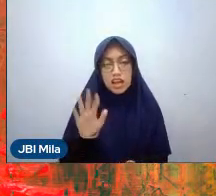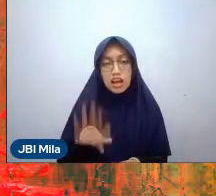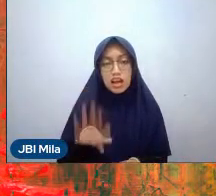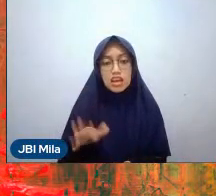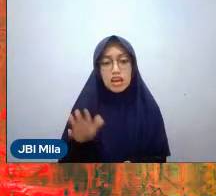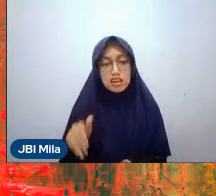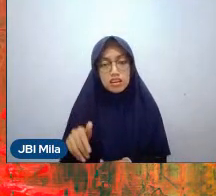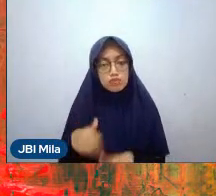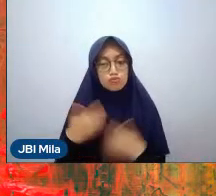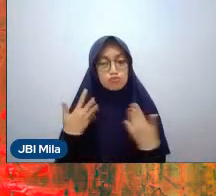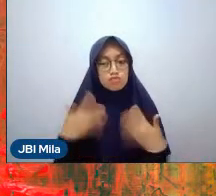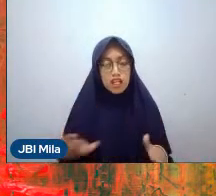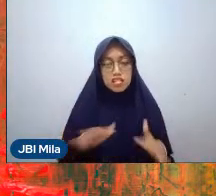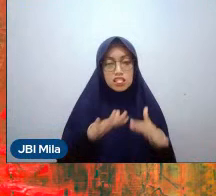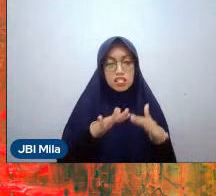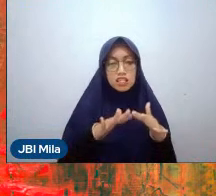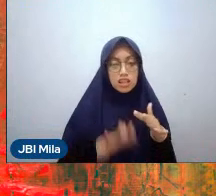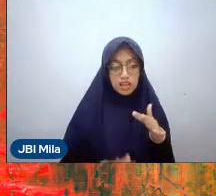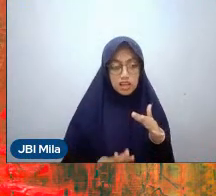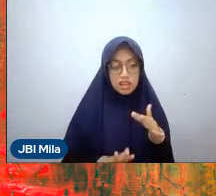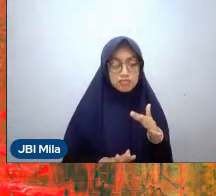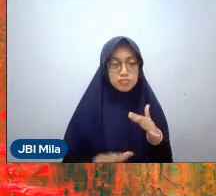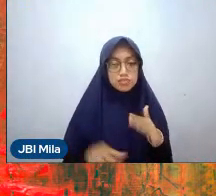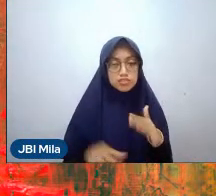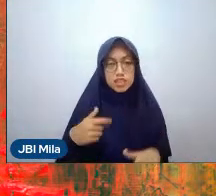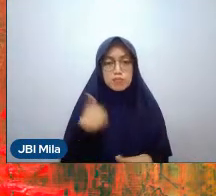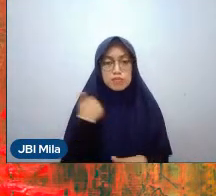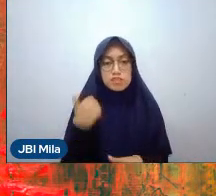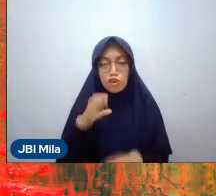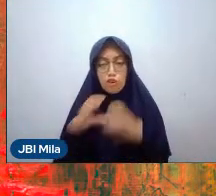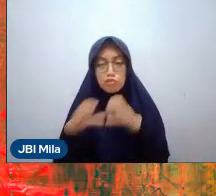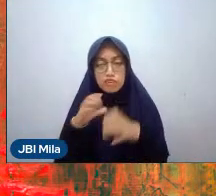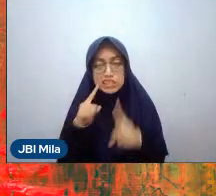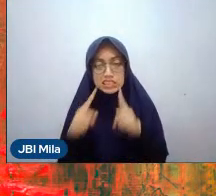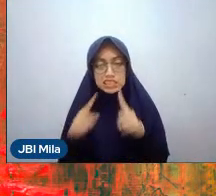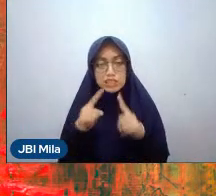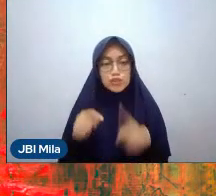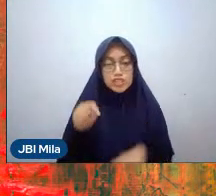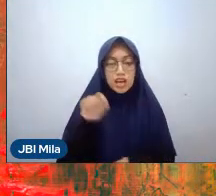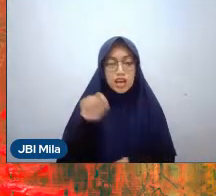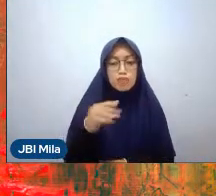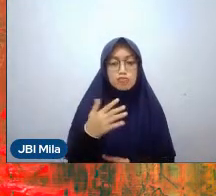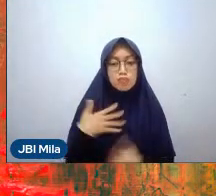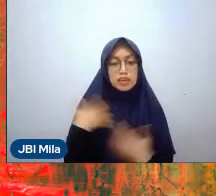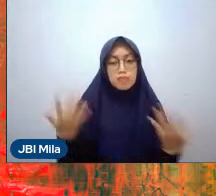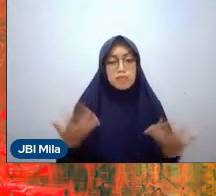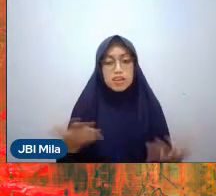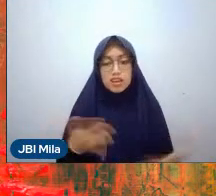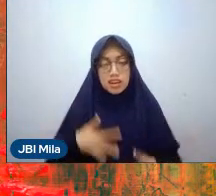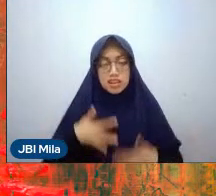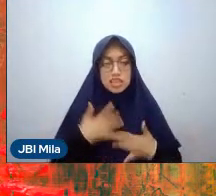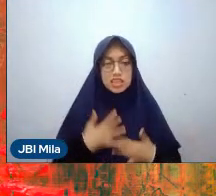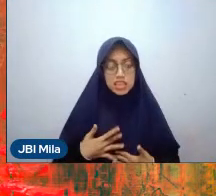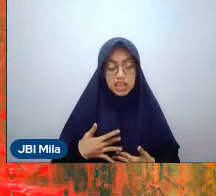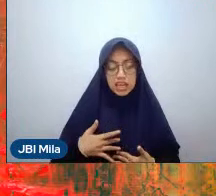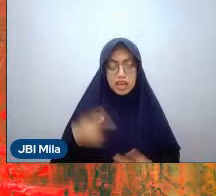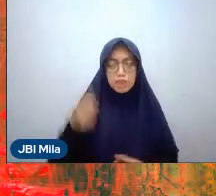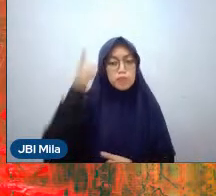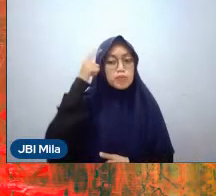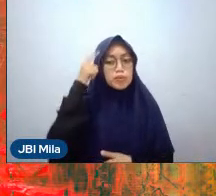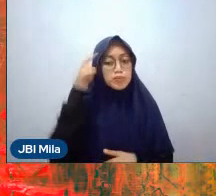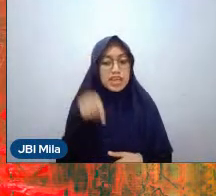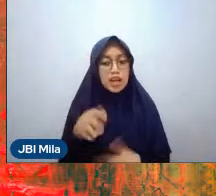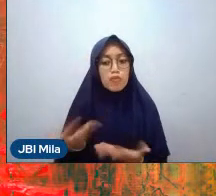bicara. Kita baru bisa mengajak anak bicara tentang apa yang ia rasakan, kemudian apa yang ia pikirkan, dan apa yang